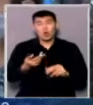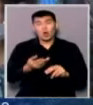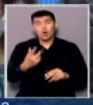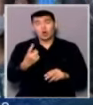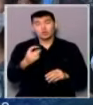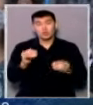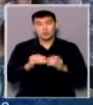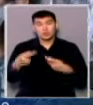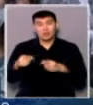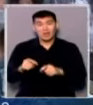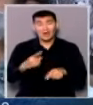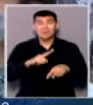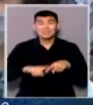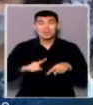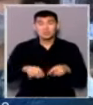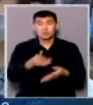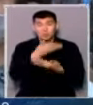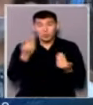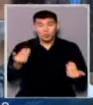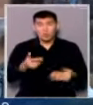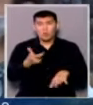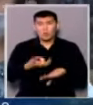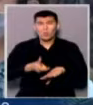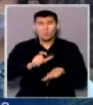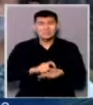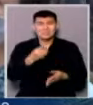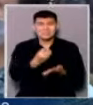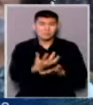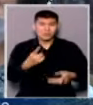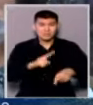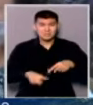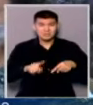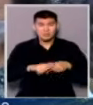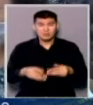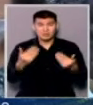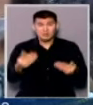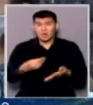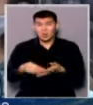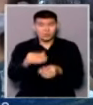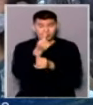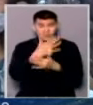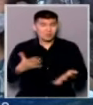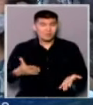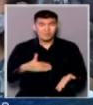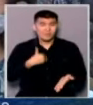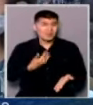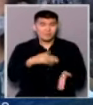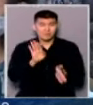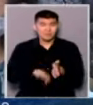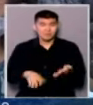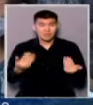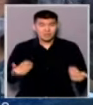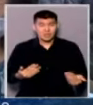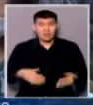Ал сәбіз менде жоқ. Себебі ол қазір өте қымбатқа шығып тұр. Сол себепті алмаймын. Маған тиімсіз. Осы